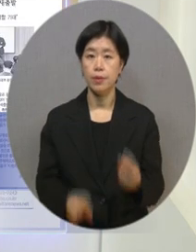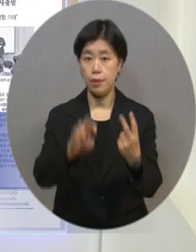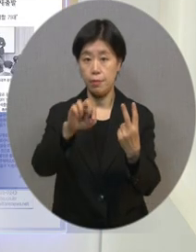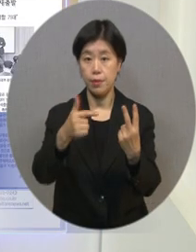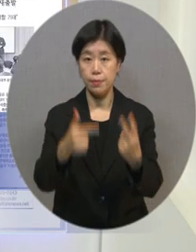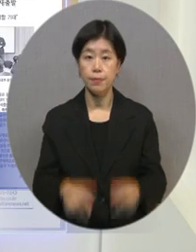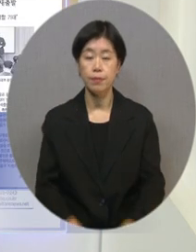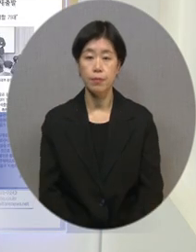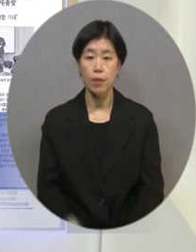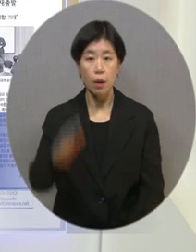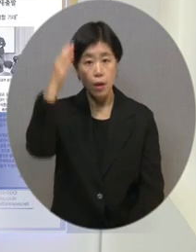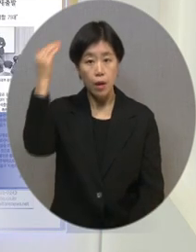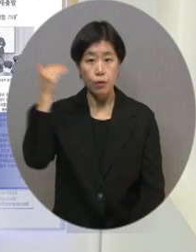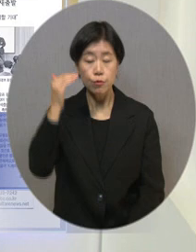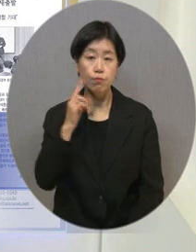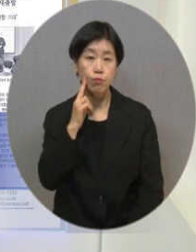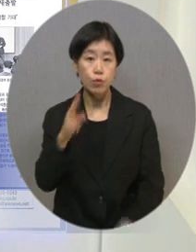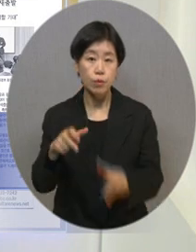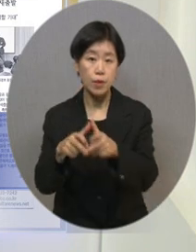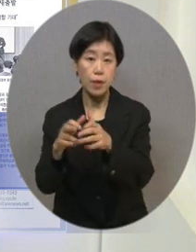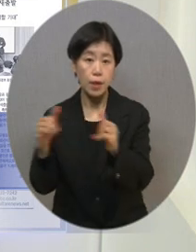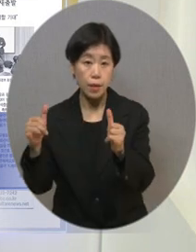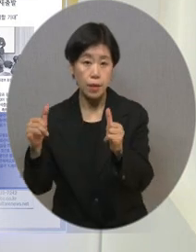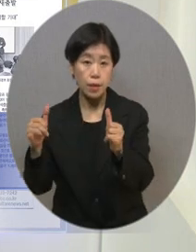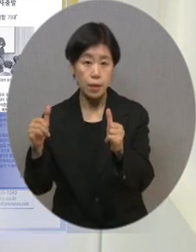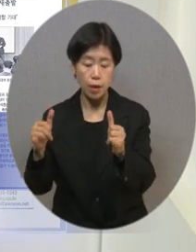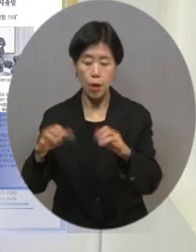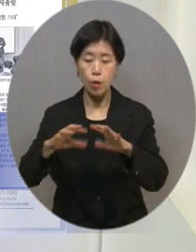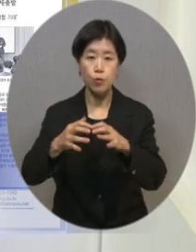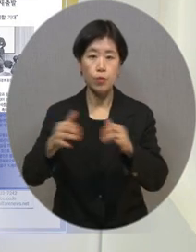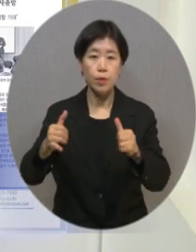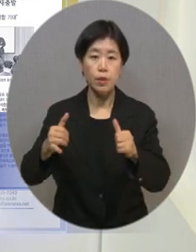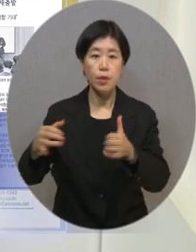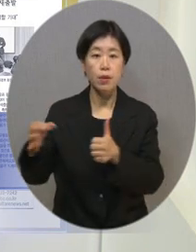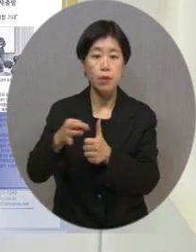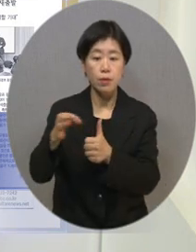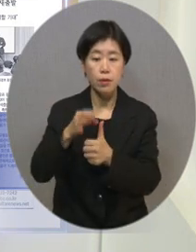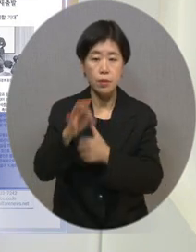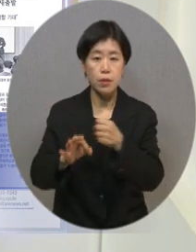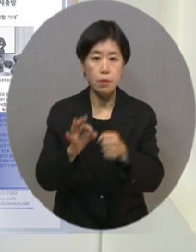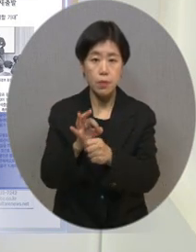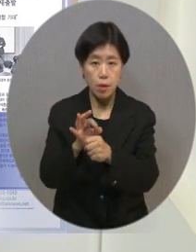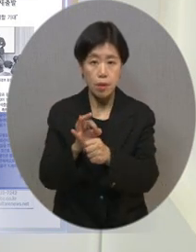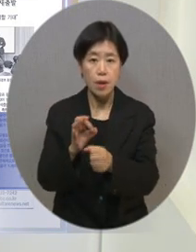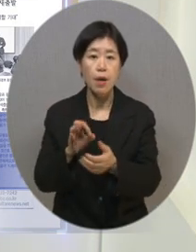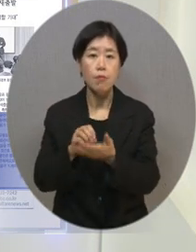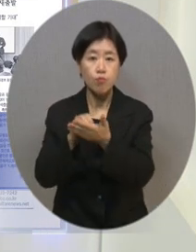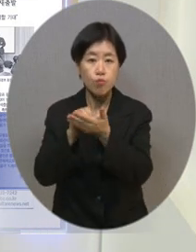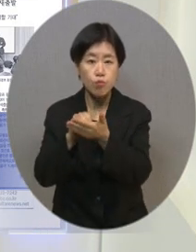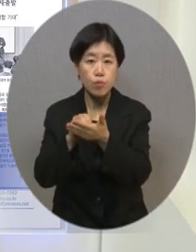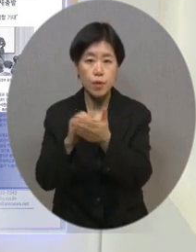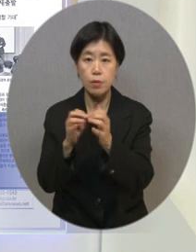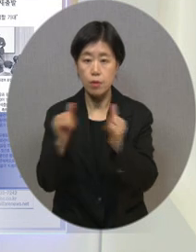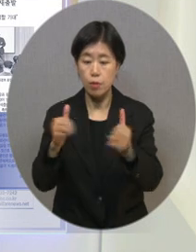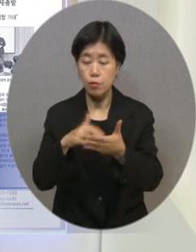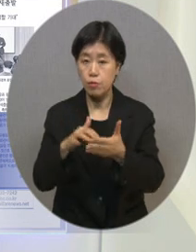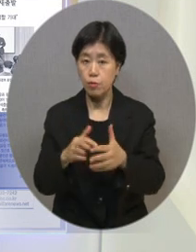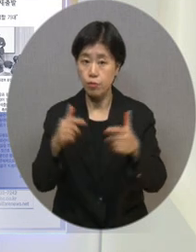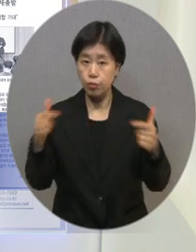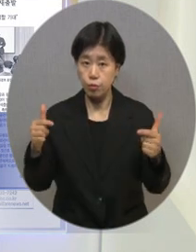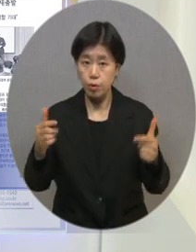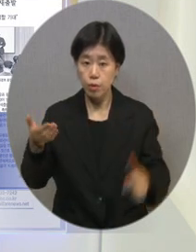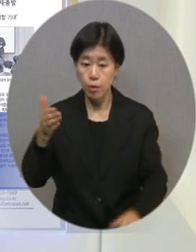있니다 우리나라 중증장애인의 국민연금 10년 이상 가입자수가 매년 증가하고 있는데요